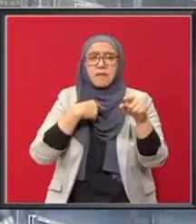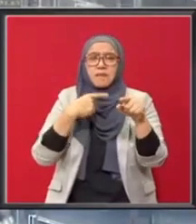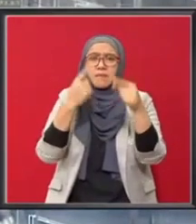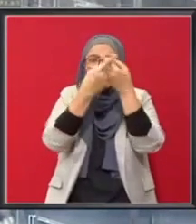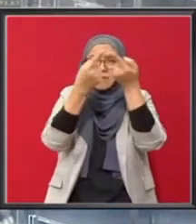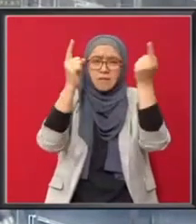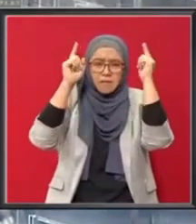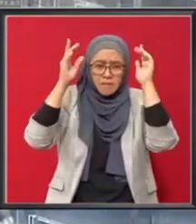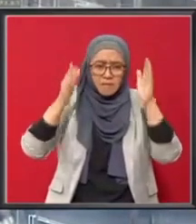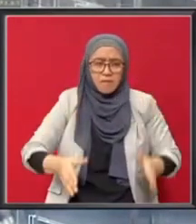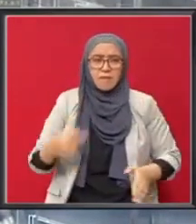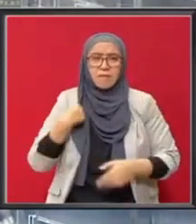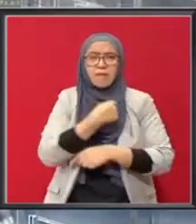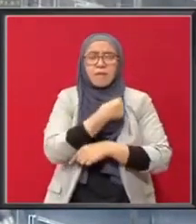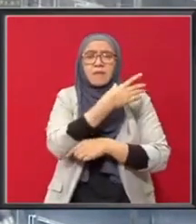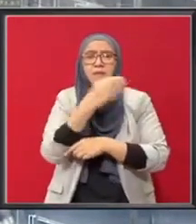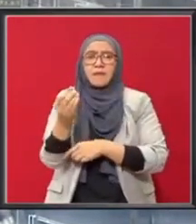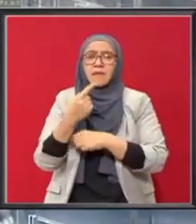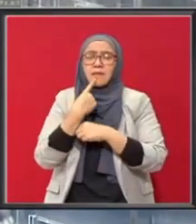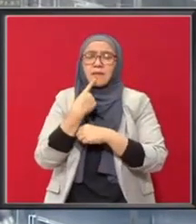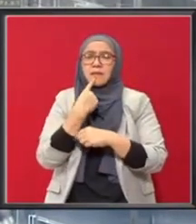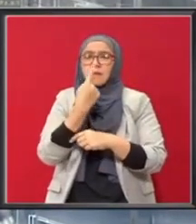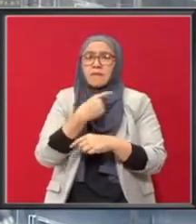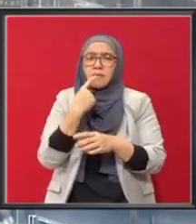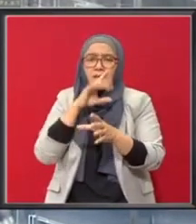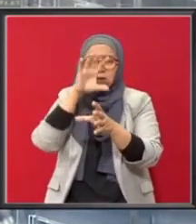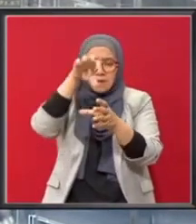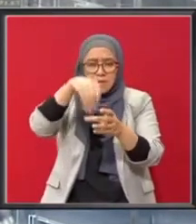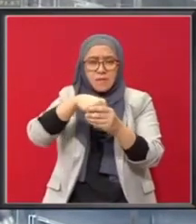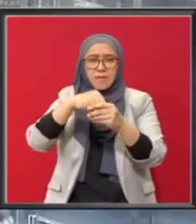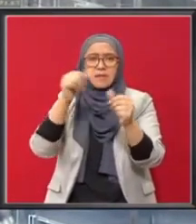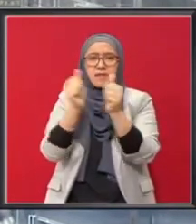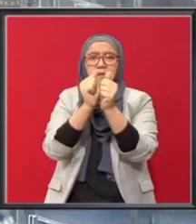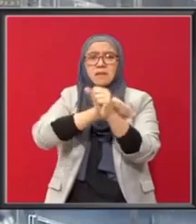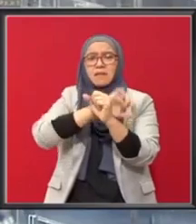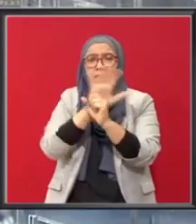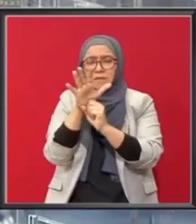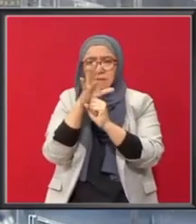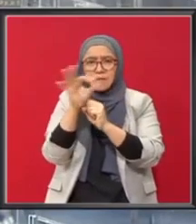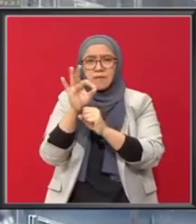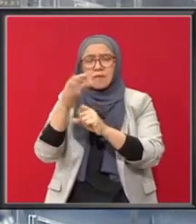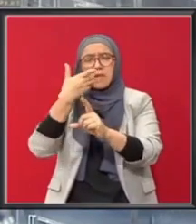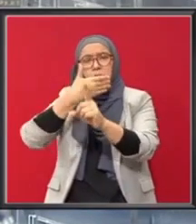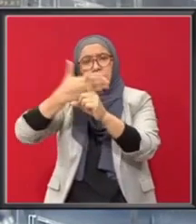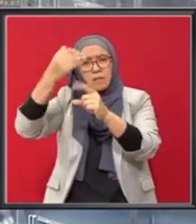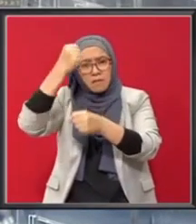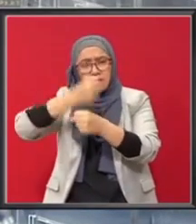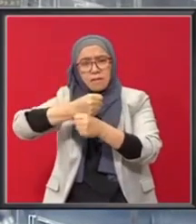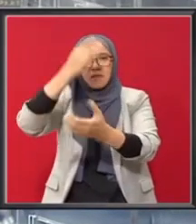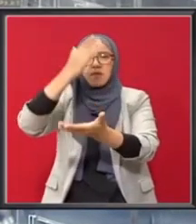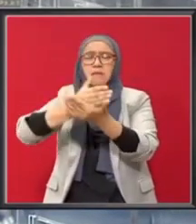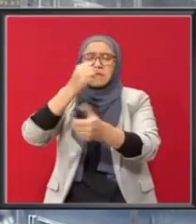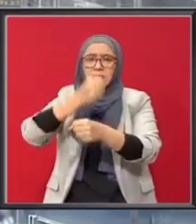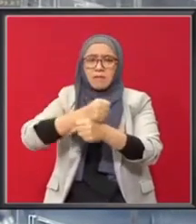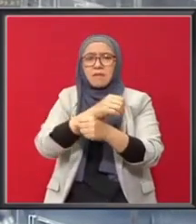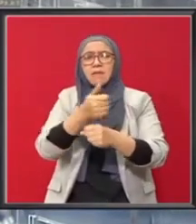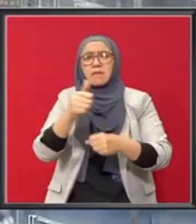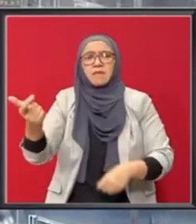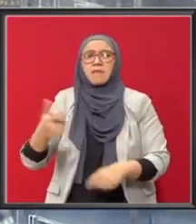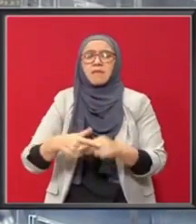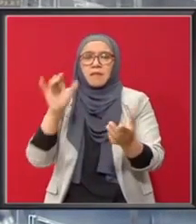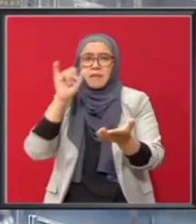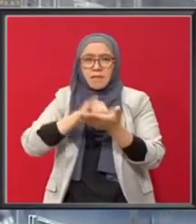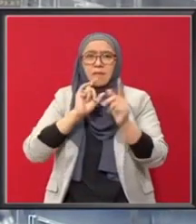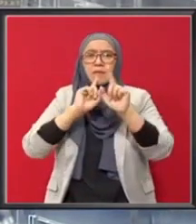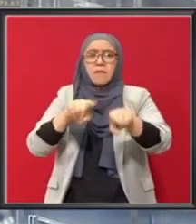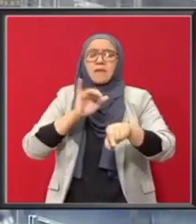pendek kubik sampah dalam pembuangan kerja dan sebagainya jadi sehingga Itu jawaban saya kepada kementerian Walaupun ada panjang lagi